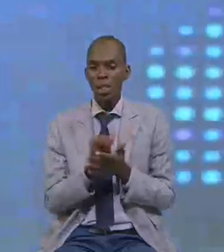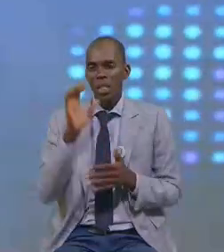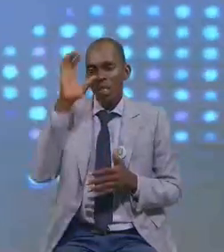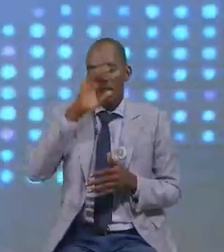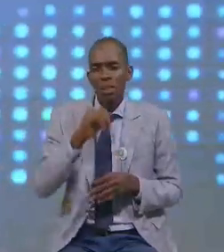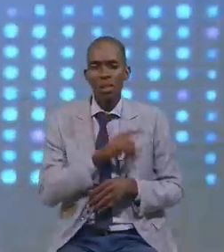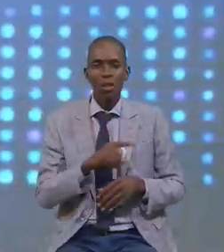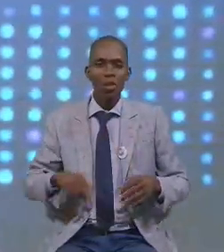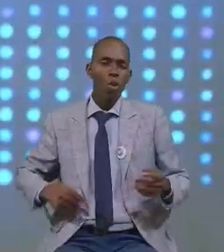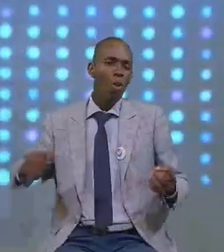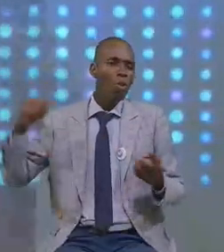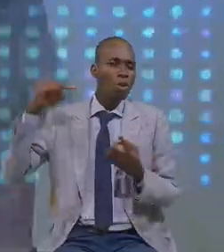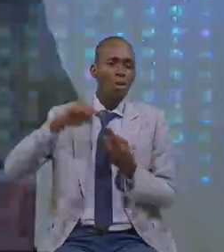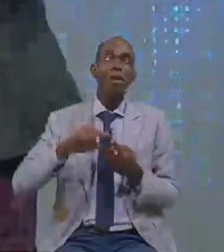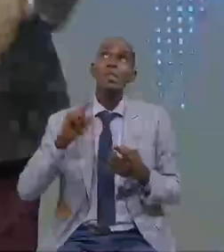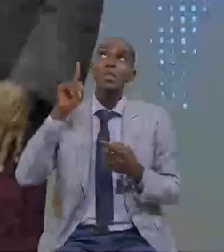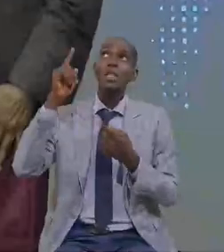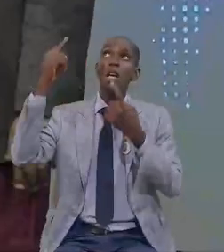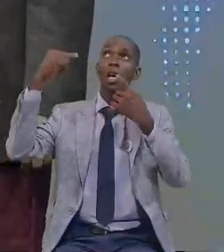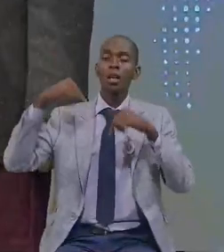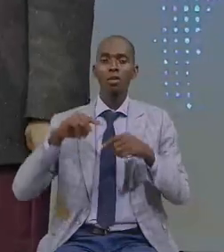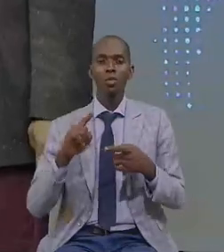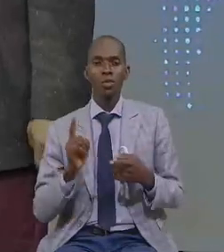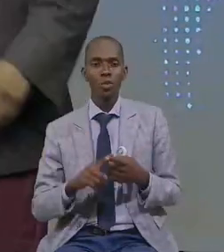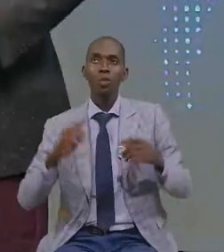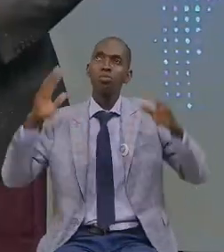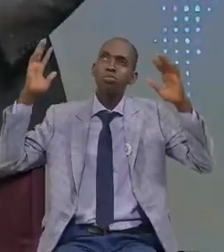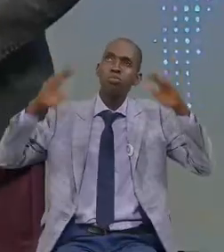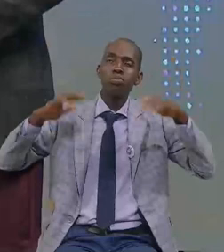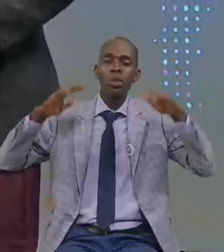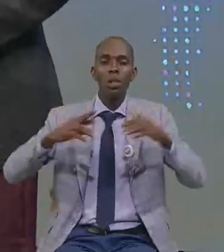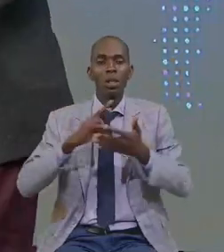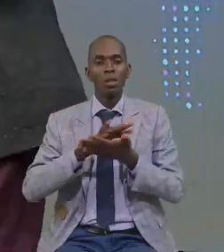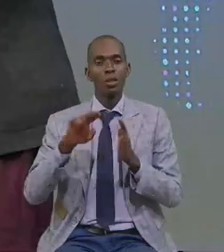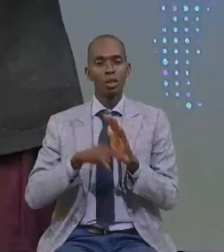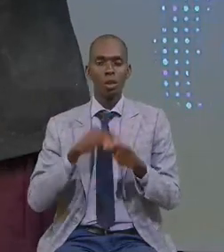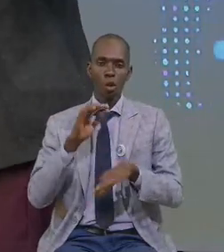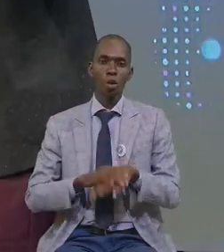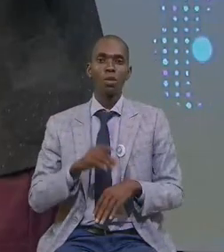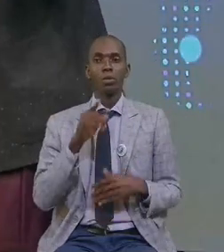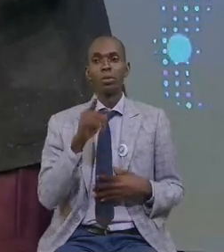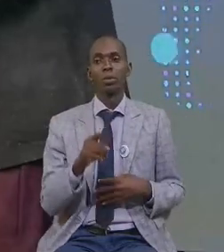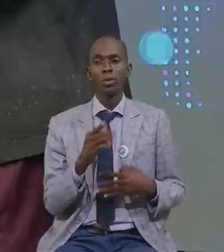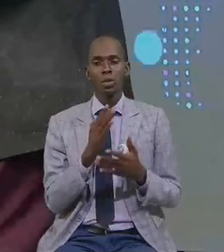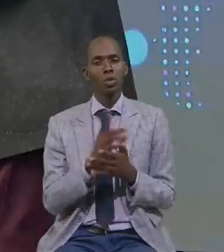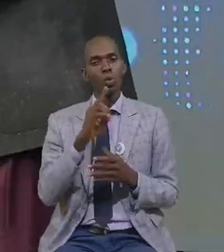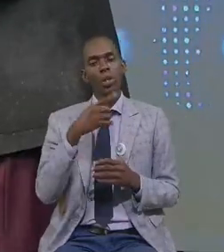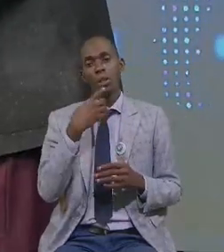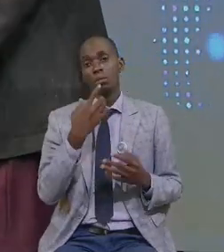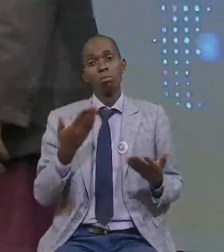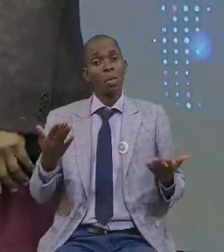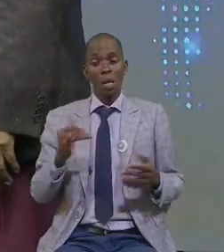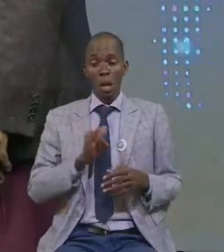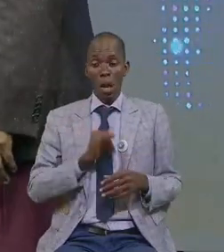Cherchez l'Éternel jusqu'à ce qu'il vienne répandre la justice sur vous. Quelqu'un dit que je suis